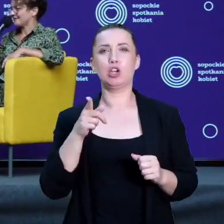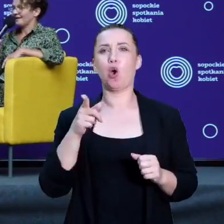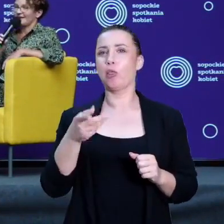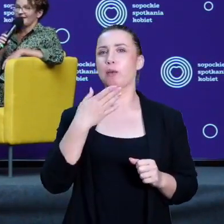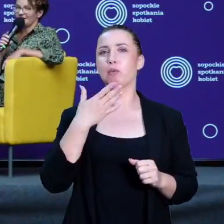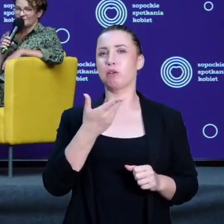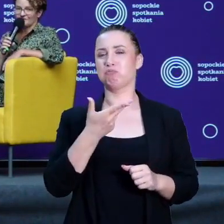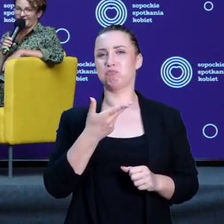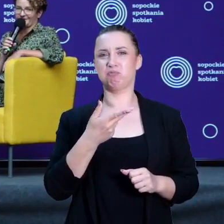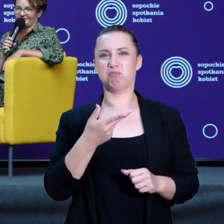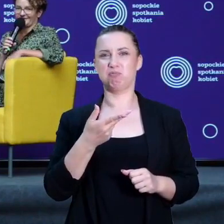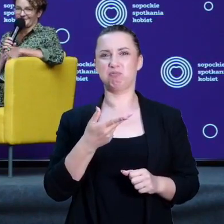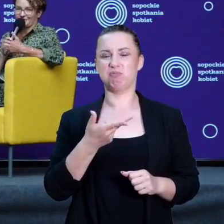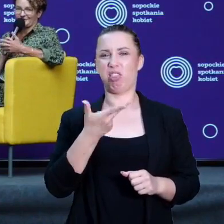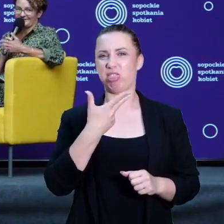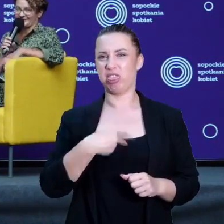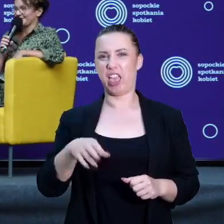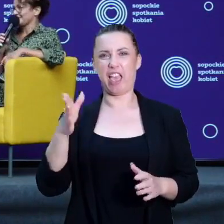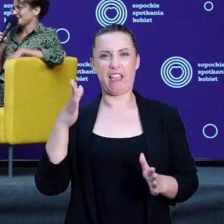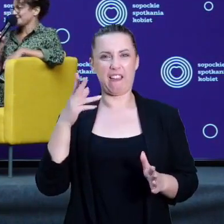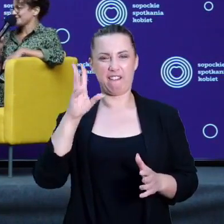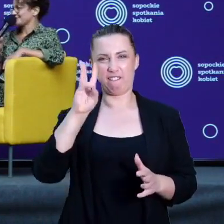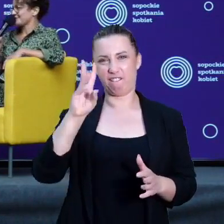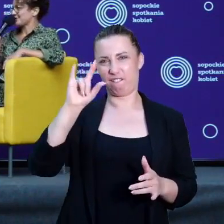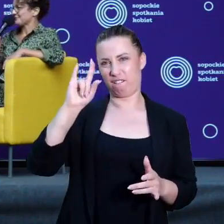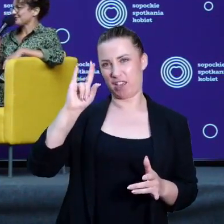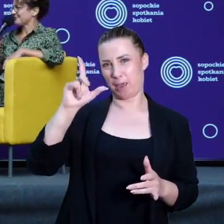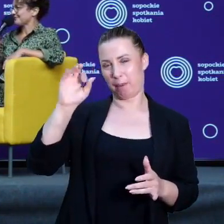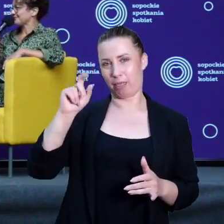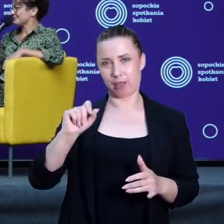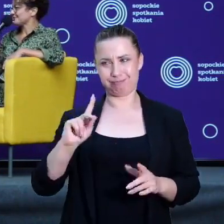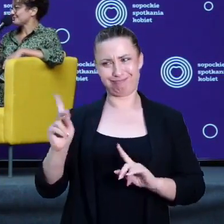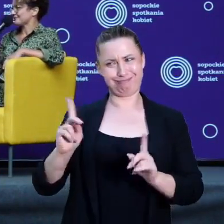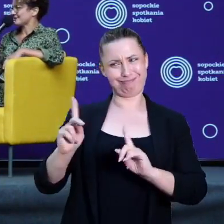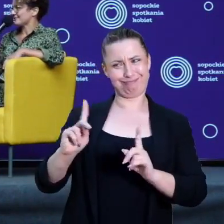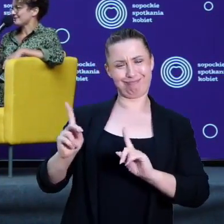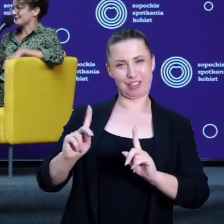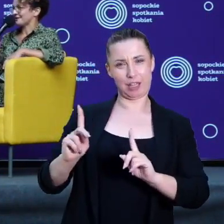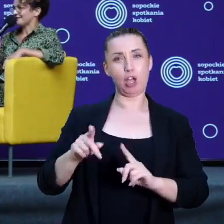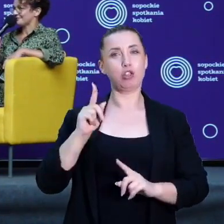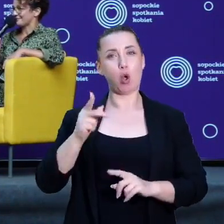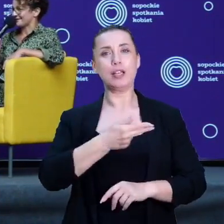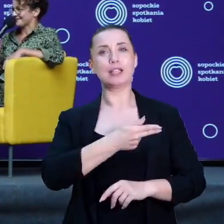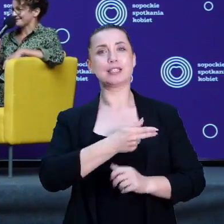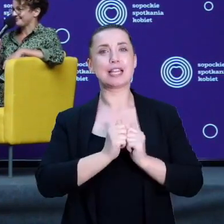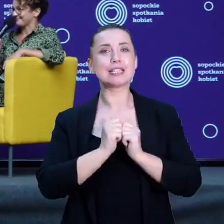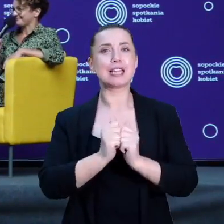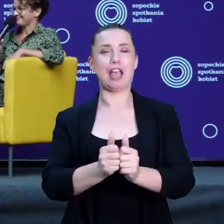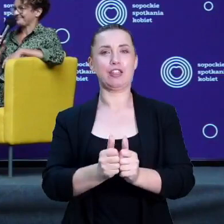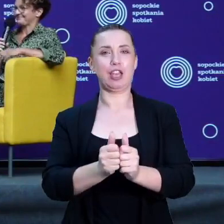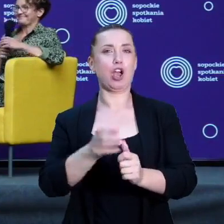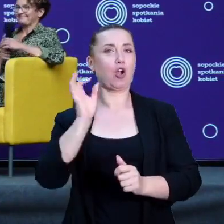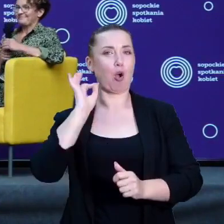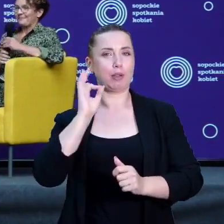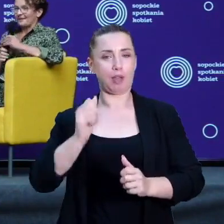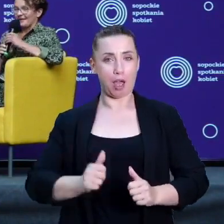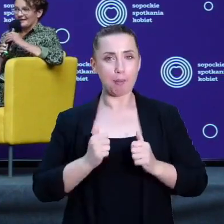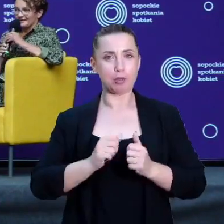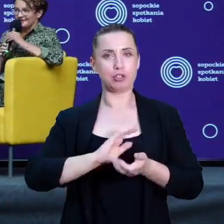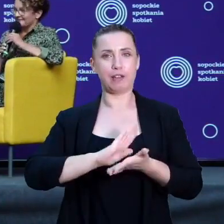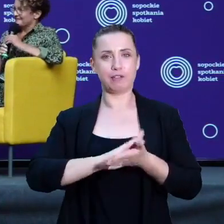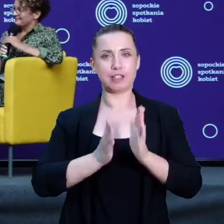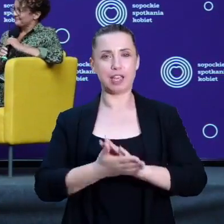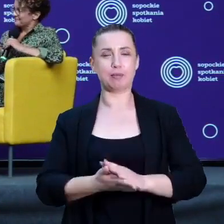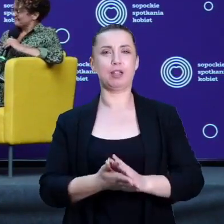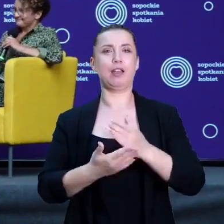wypada. I myślę, że to jest zadanie nas wszystkich kobiet, żeby się wzajemnie wspierać.